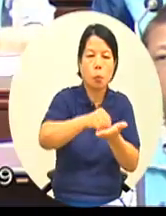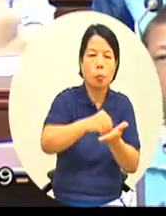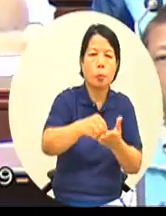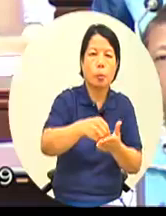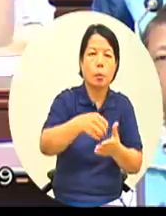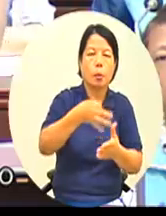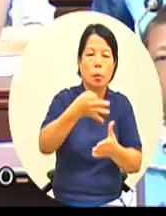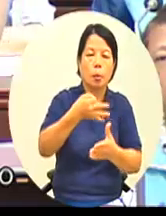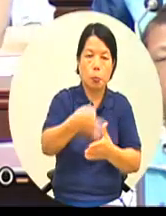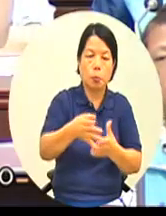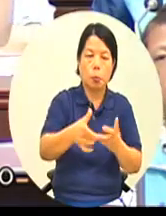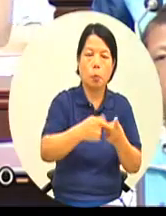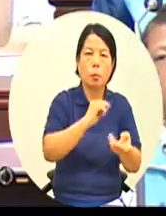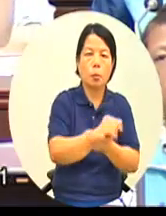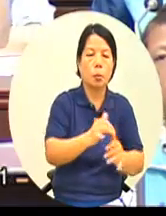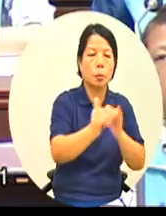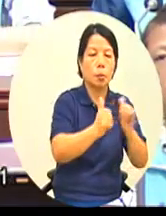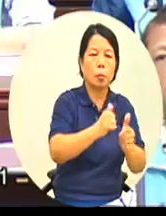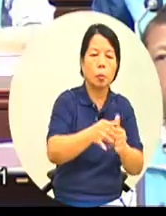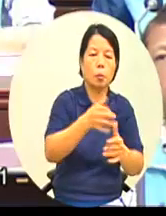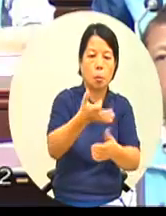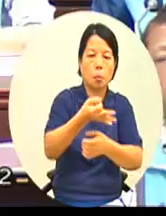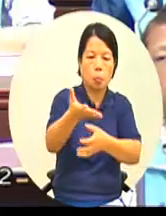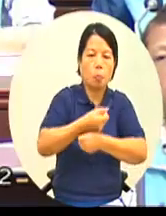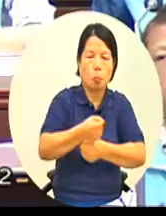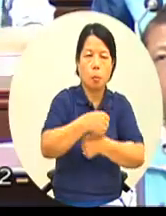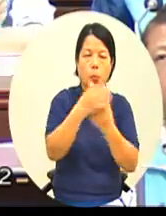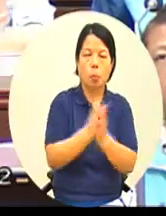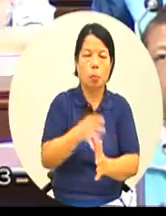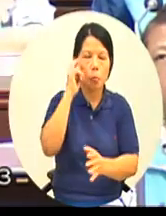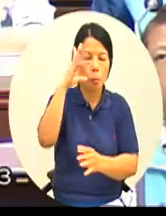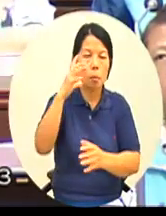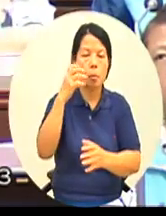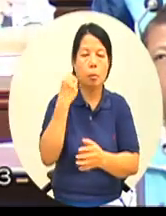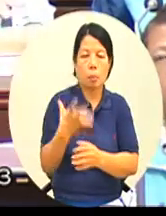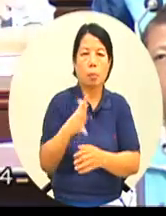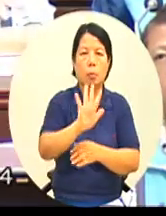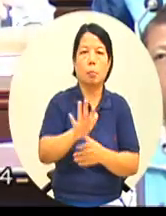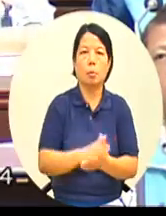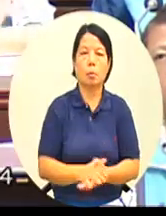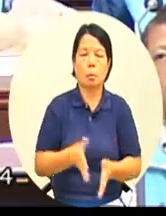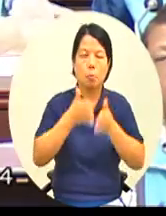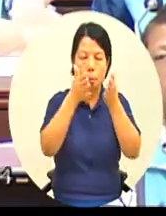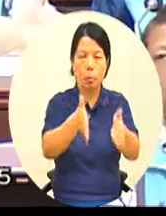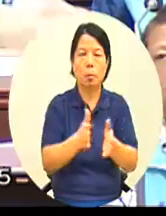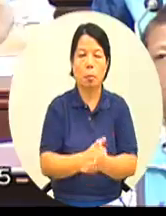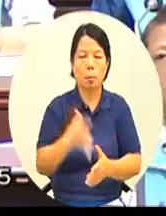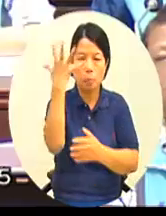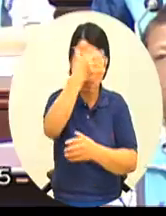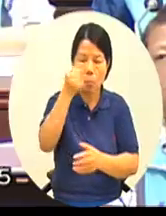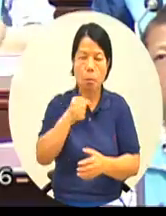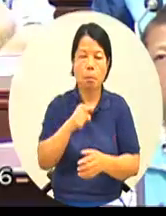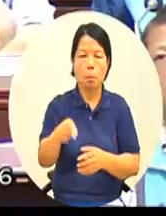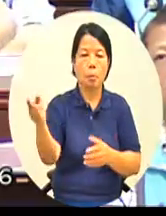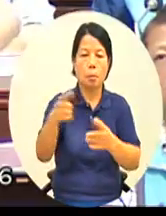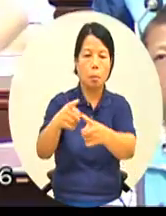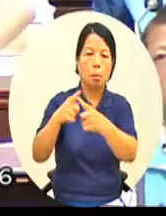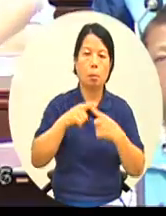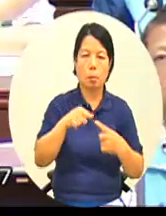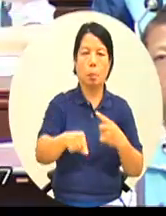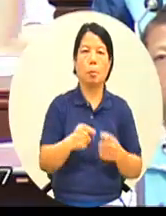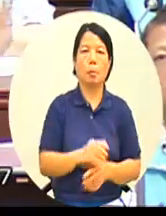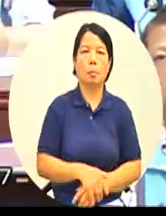款的钱，我们也都有一些创新的，例如说我们针对长辈来到这边，不是只